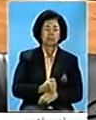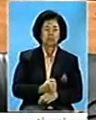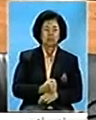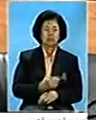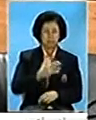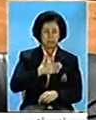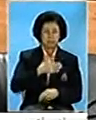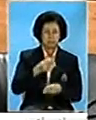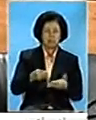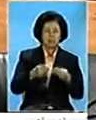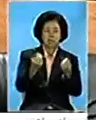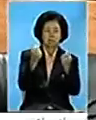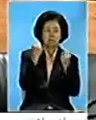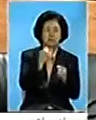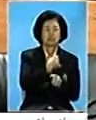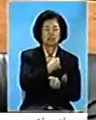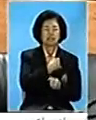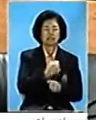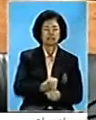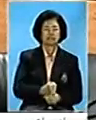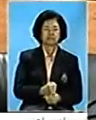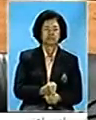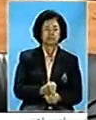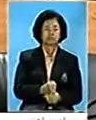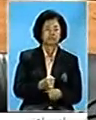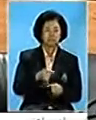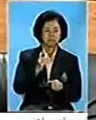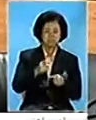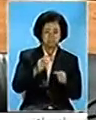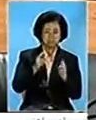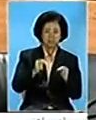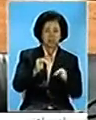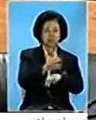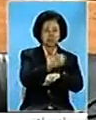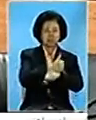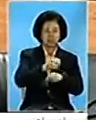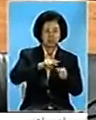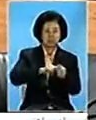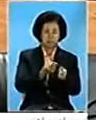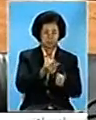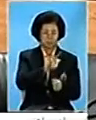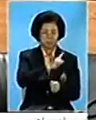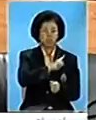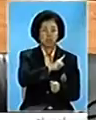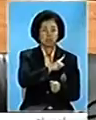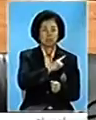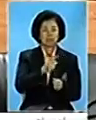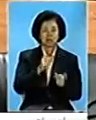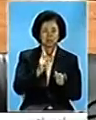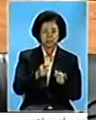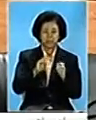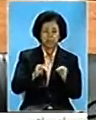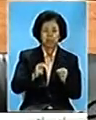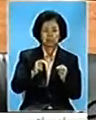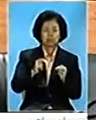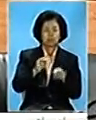ผมก็ให้กำลังใจนะครับโดยในฐานะที่เป็นนักการเมืองก็เริ่มต้นที่ตัวเองก่อนครับว่าจะต้องเป็นนักการเมืองที่ดี